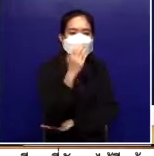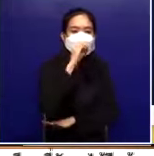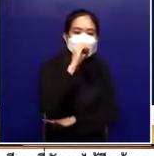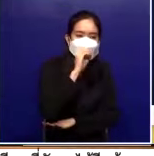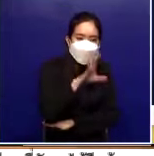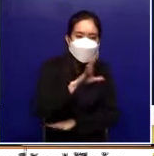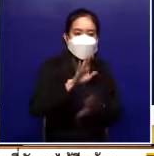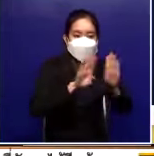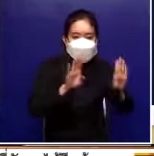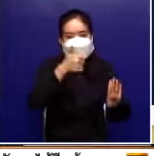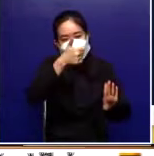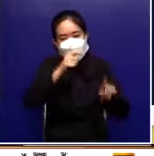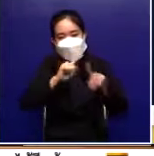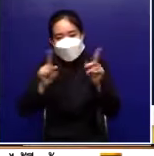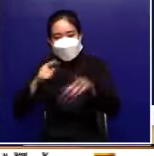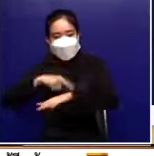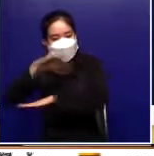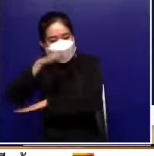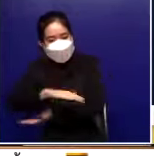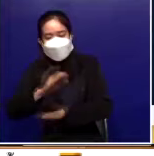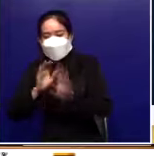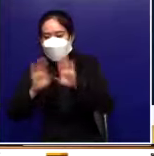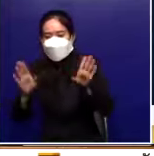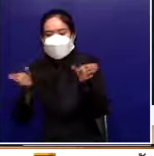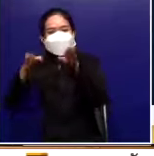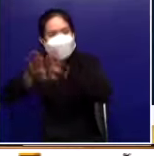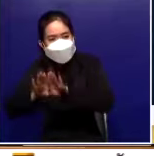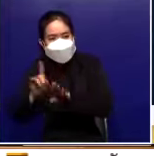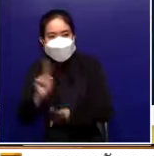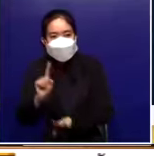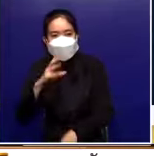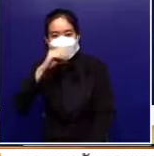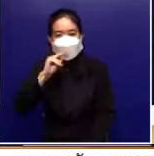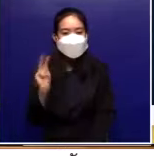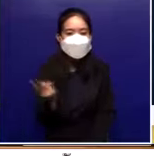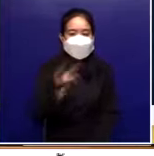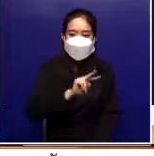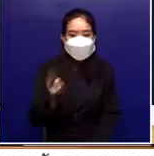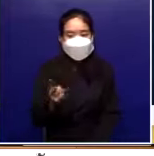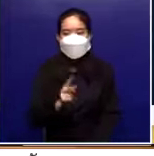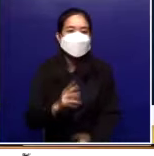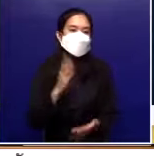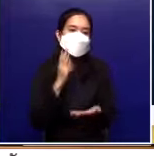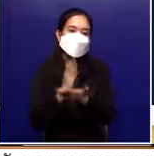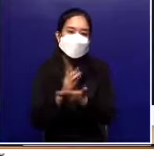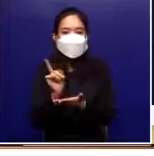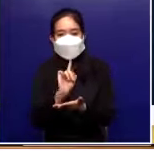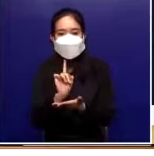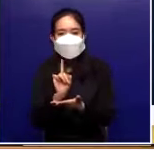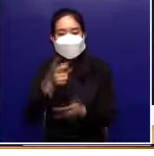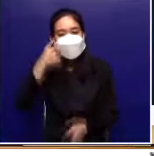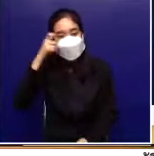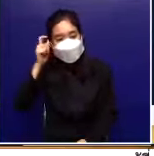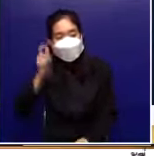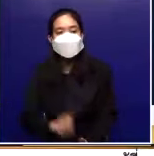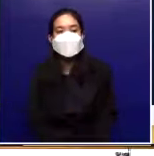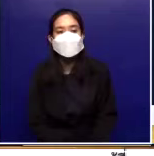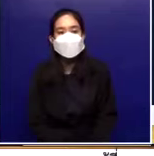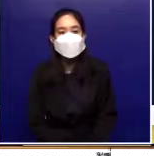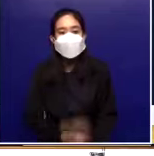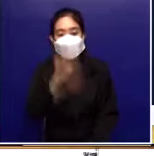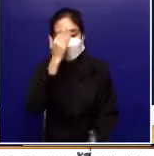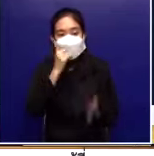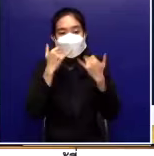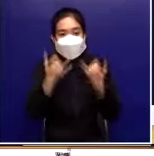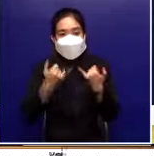ล้วว่าอย่างโอ้ยปีนี้ว่าอย่างเดือนที่แล้วห้ามล็อกดาวน์หมดมีคนติดเชื้ออยู่ประมาณหลักร้อย